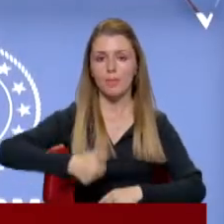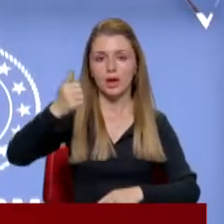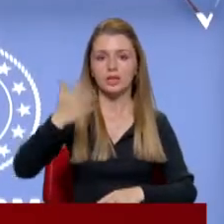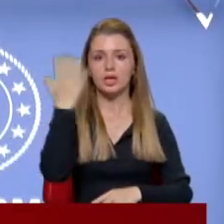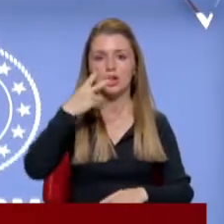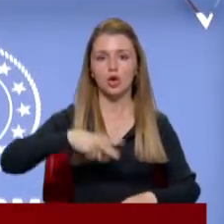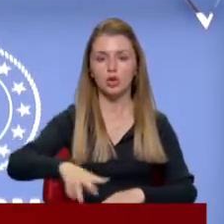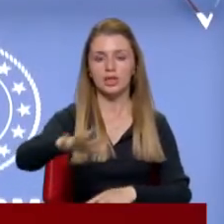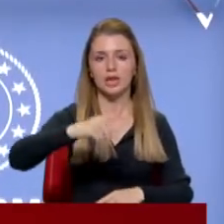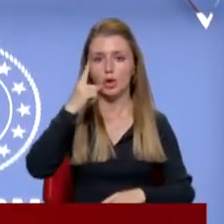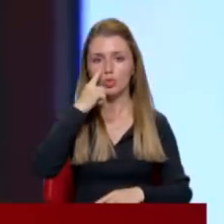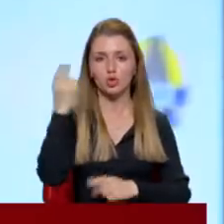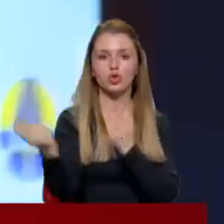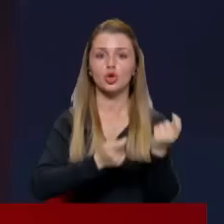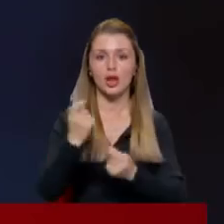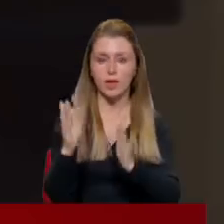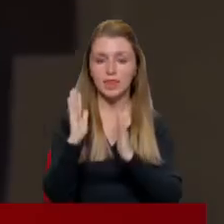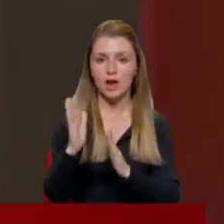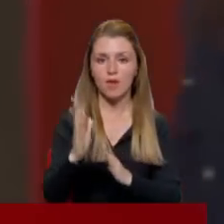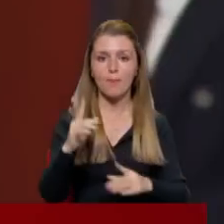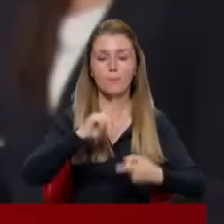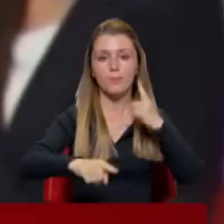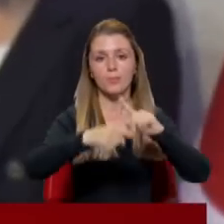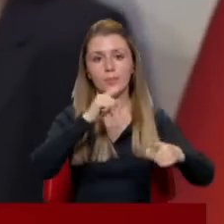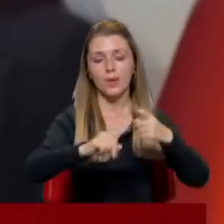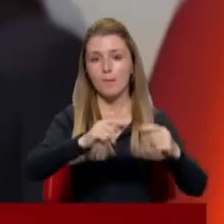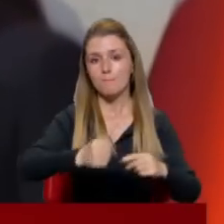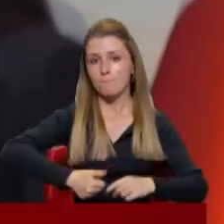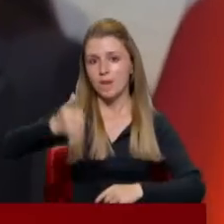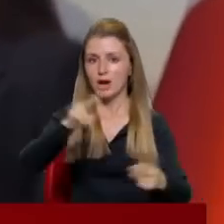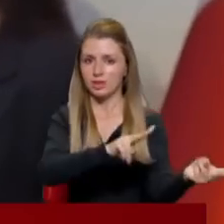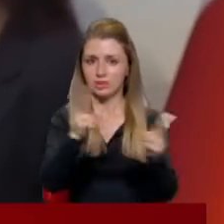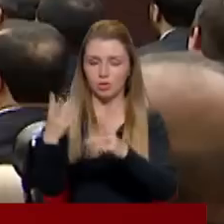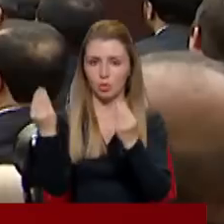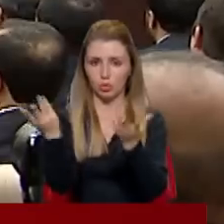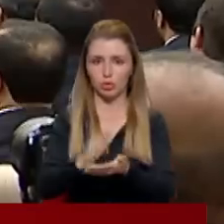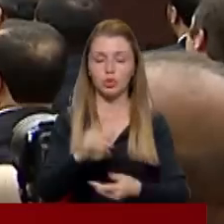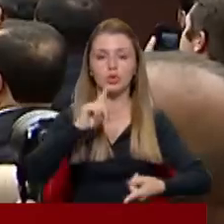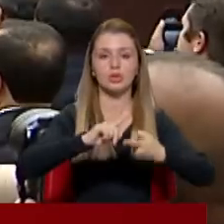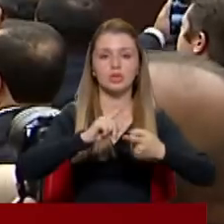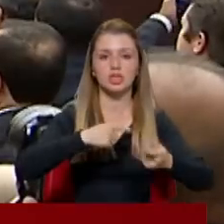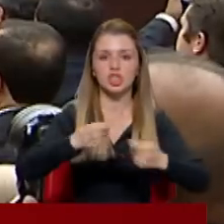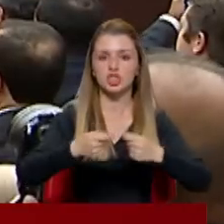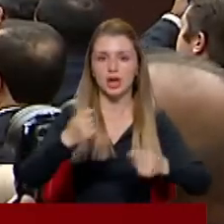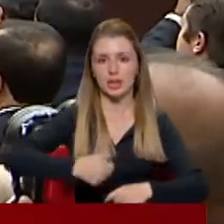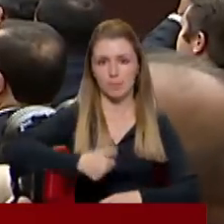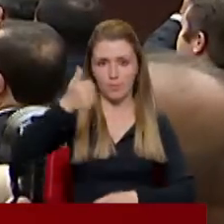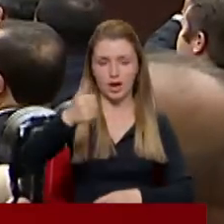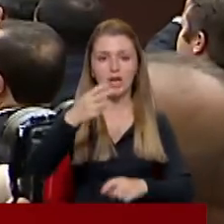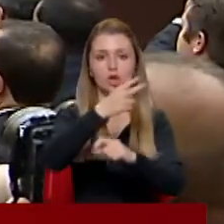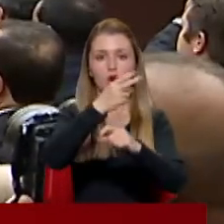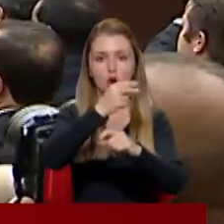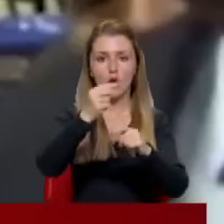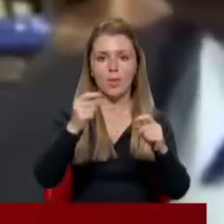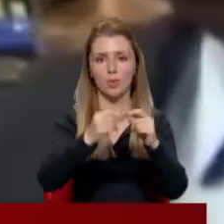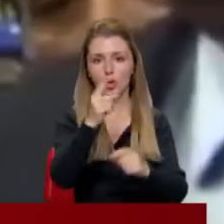Karayolları Genel Müdürlüğü görevini sürdürürken bürokratlıktan bakanlığa terfi eden isim oldu Ticaret bakanımız Ömer